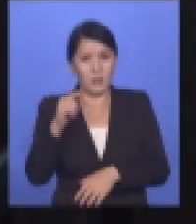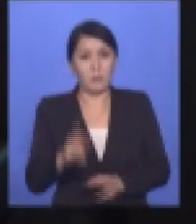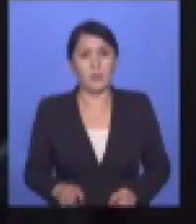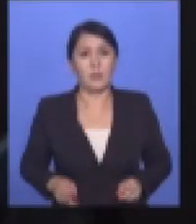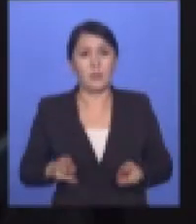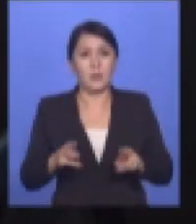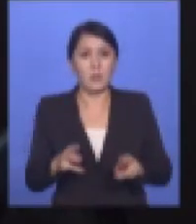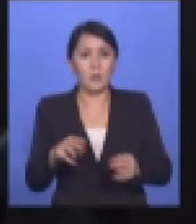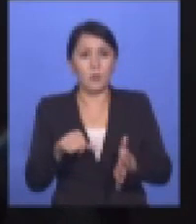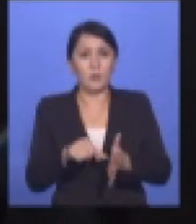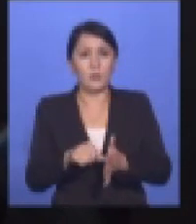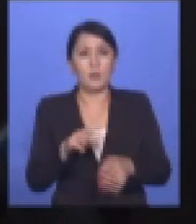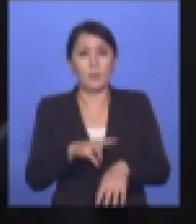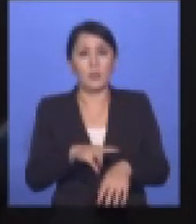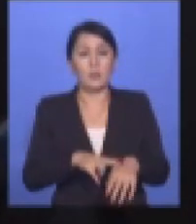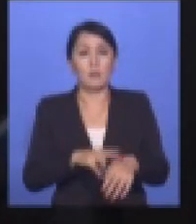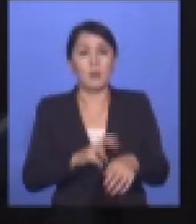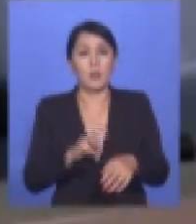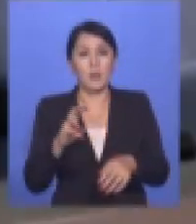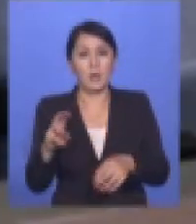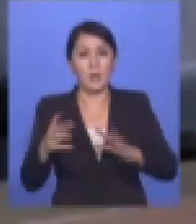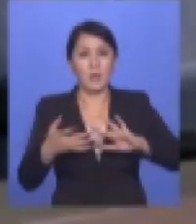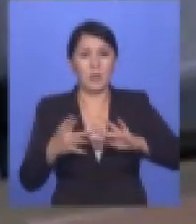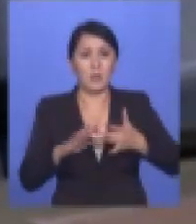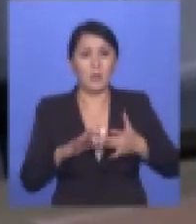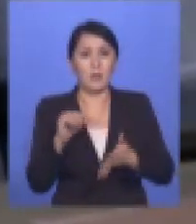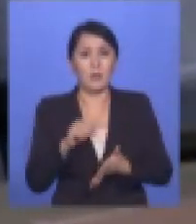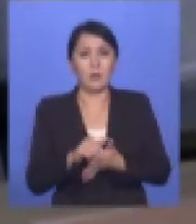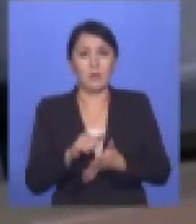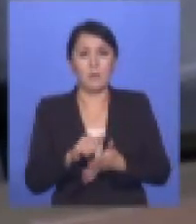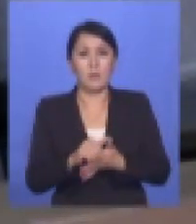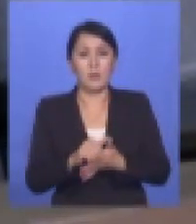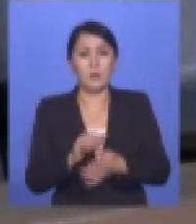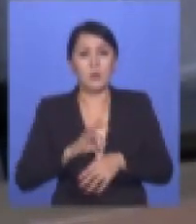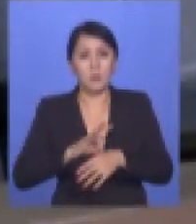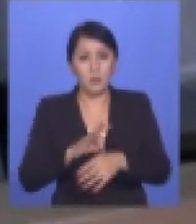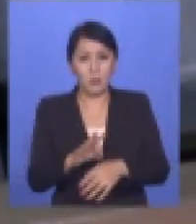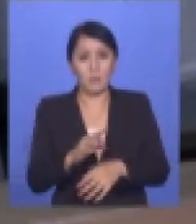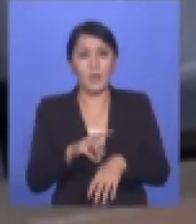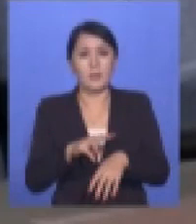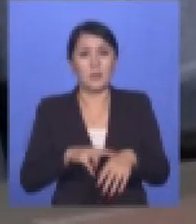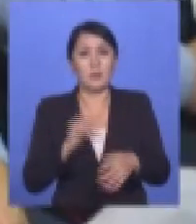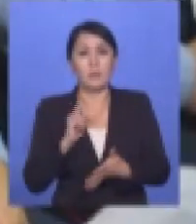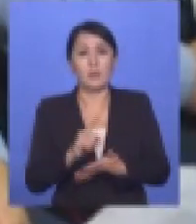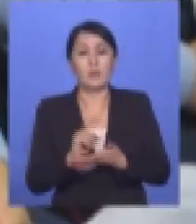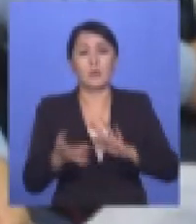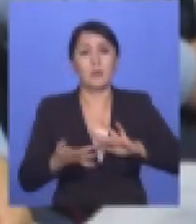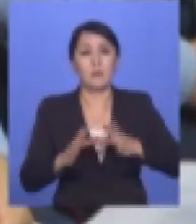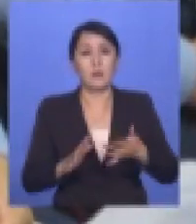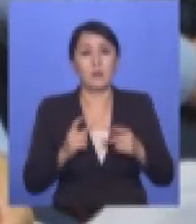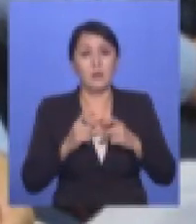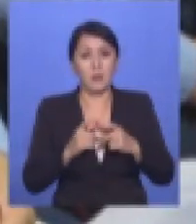анықтаушылар қылмыстық істерді, ал учаскелік полиция инспекторлары хаттамаларды электрондық форматта жүргізеді. Полицейлердің